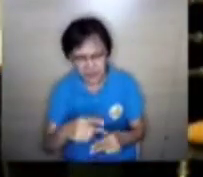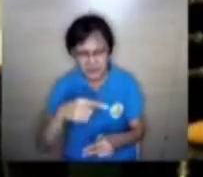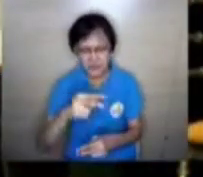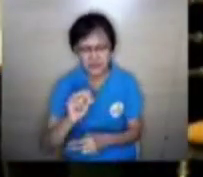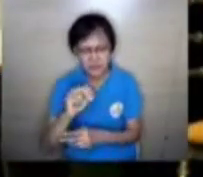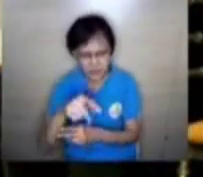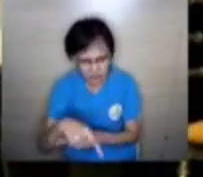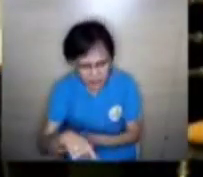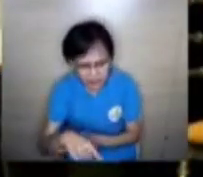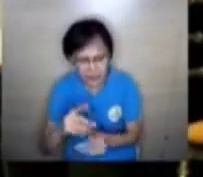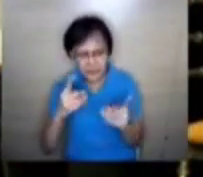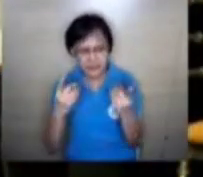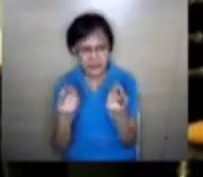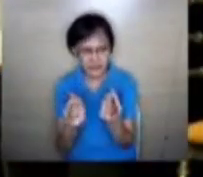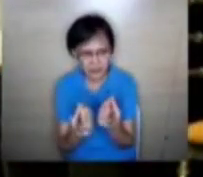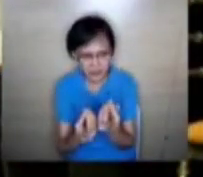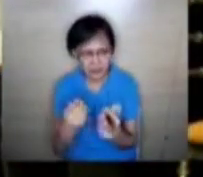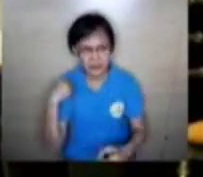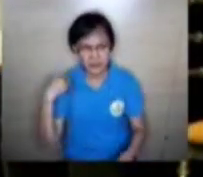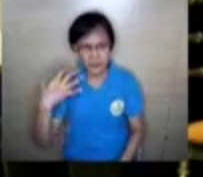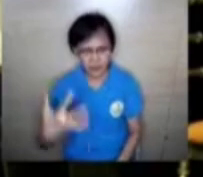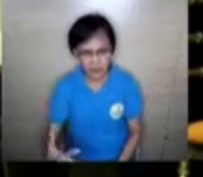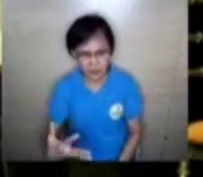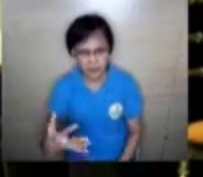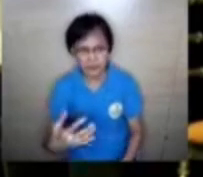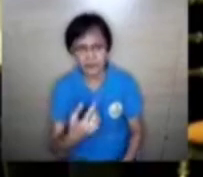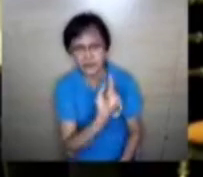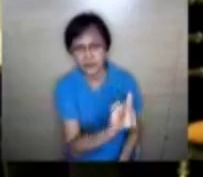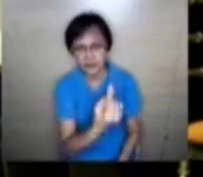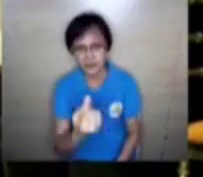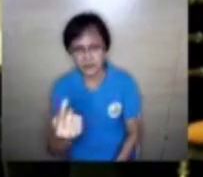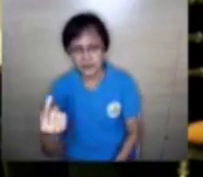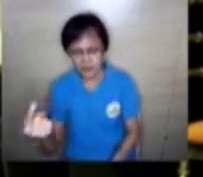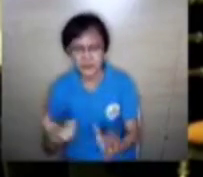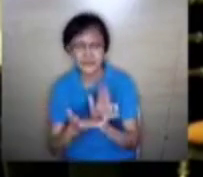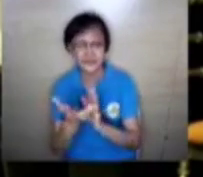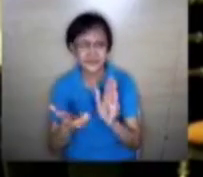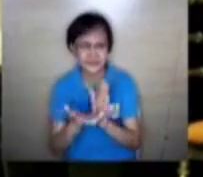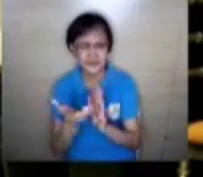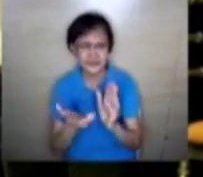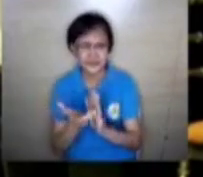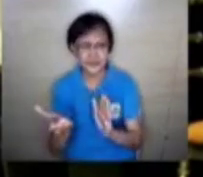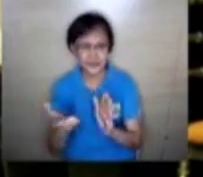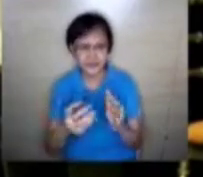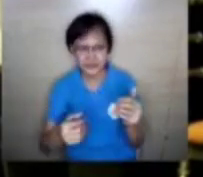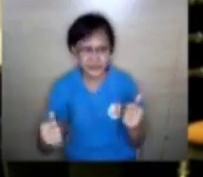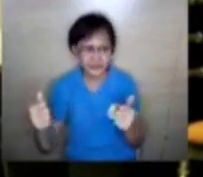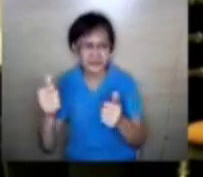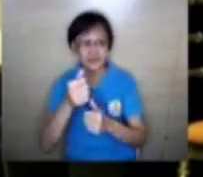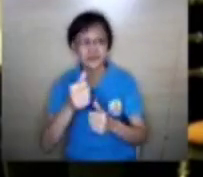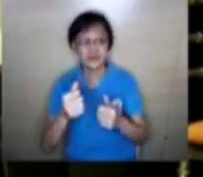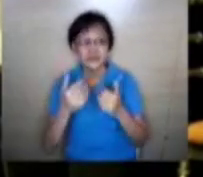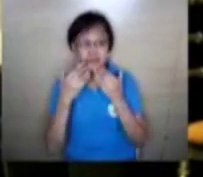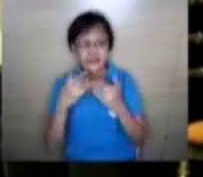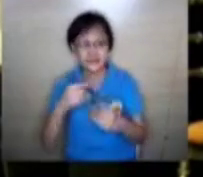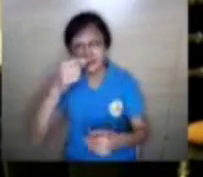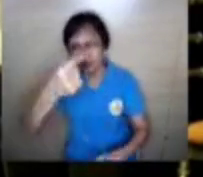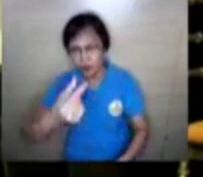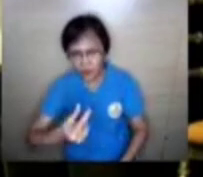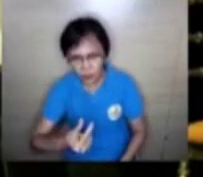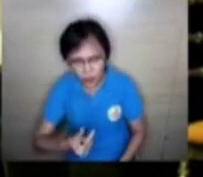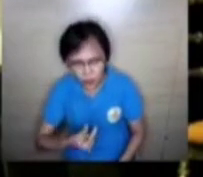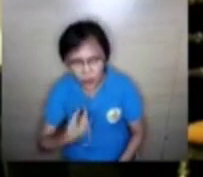DSWD. At higit sa lahat, sa bawat mamamayang Pasigueño, binabati ko mga nanonood